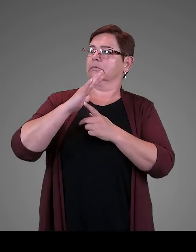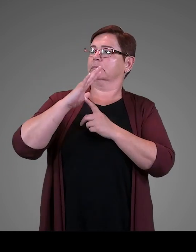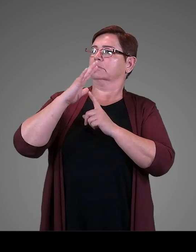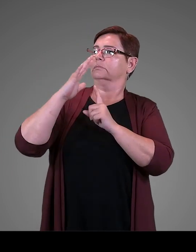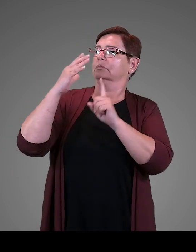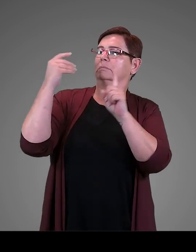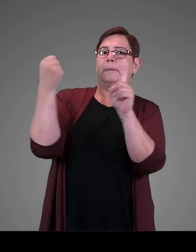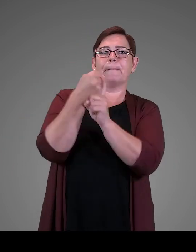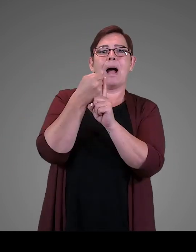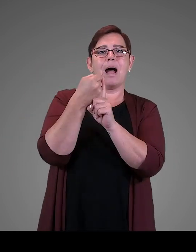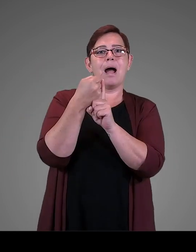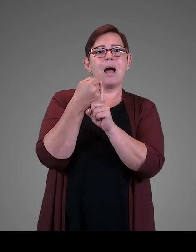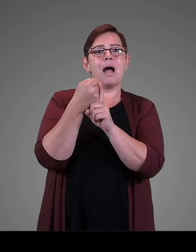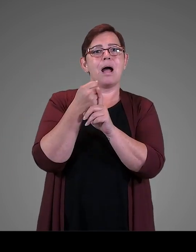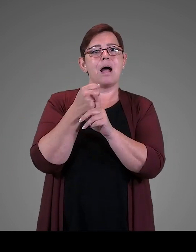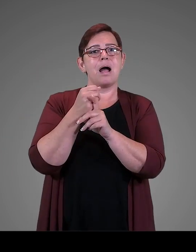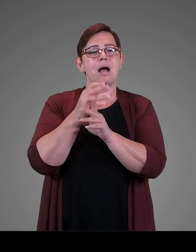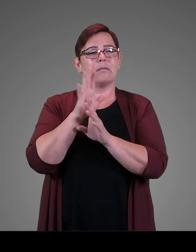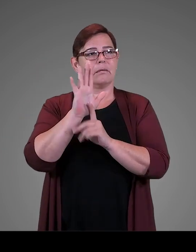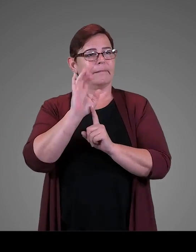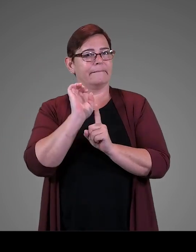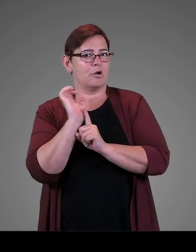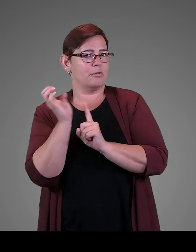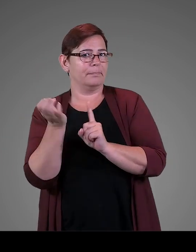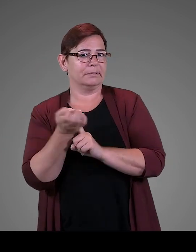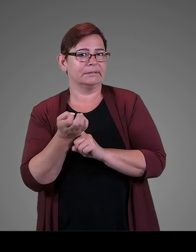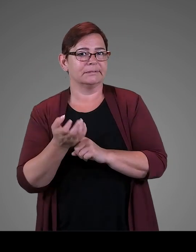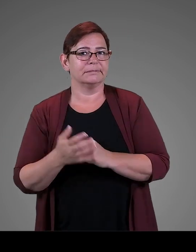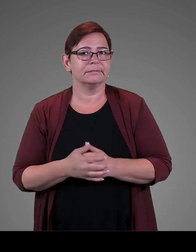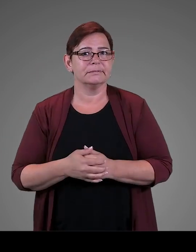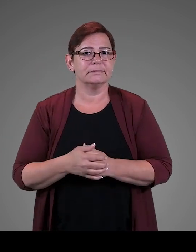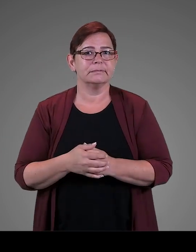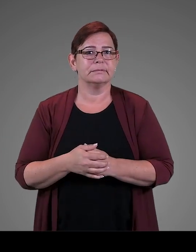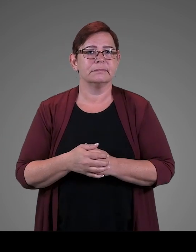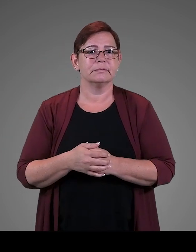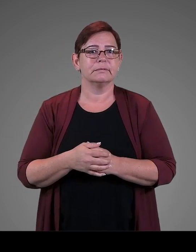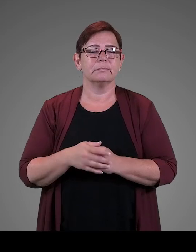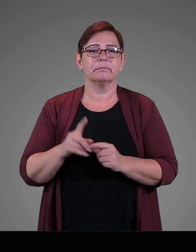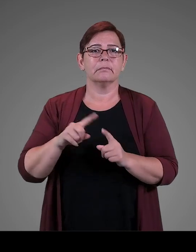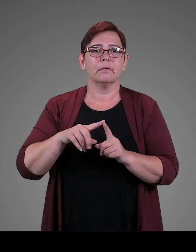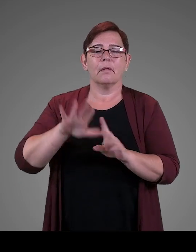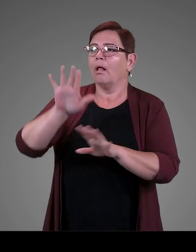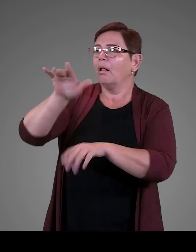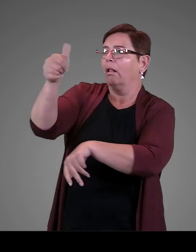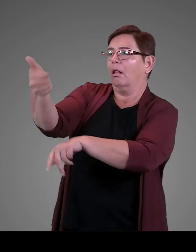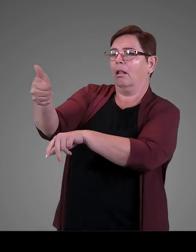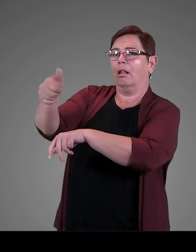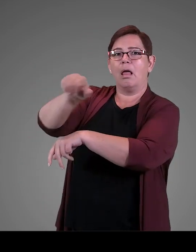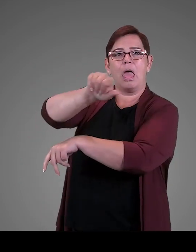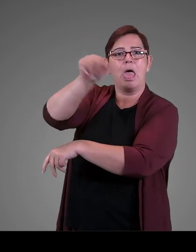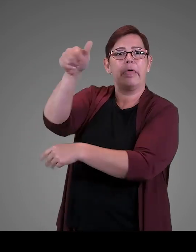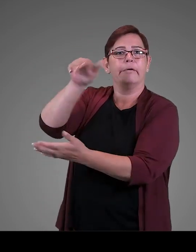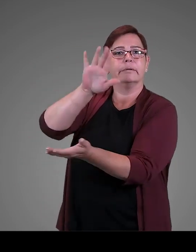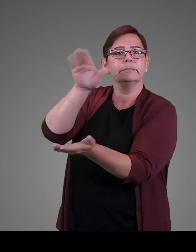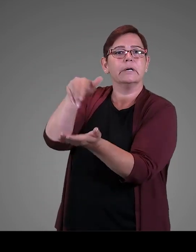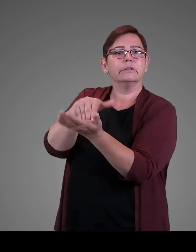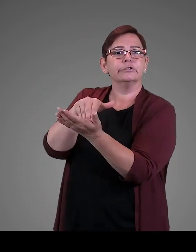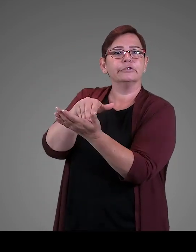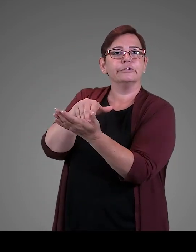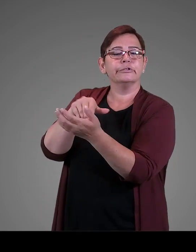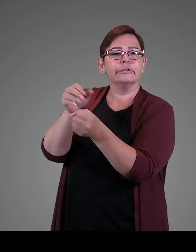moins d'impact constant sur ton environnement. Puis là, il y a un autre centre qui arrive. Puis là,